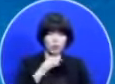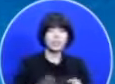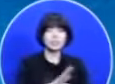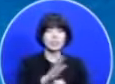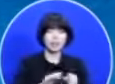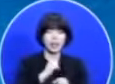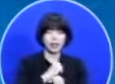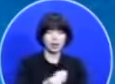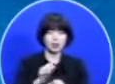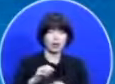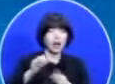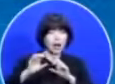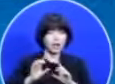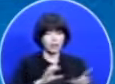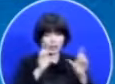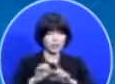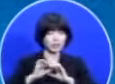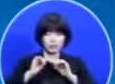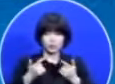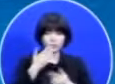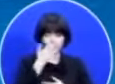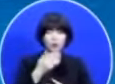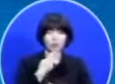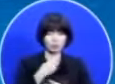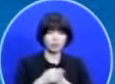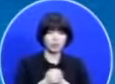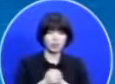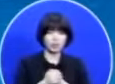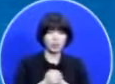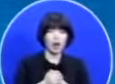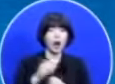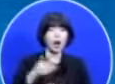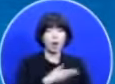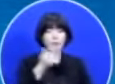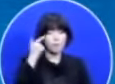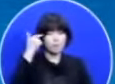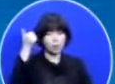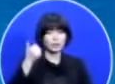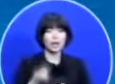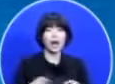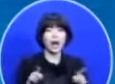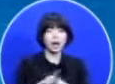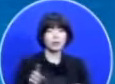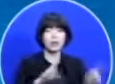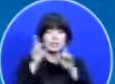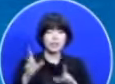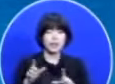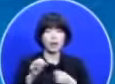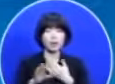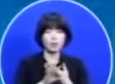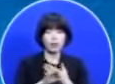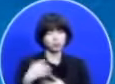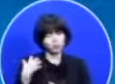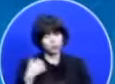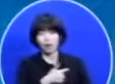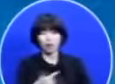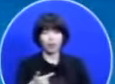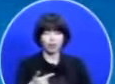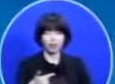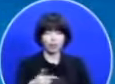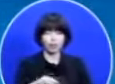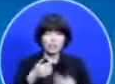살지 않을 수가 없다 고 말입니다 여러분 목사와 함께 살라 그러면 얼마나 부담 됩니까 속기